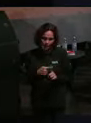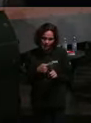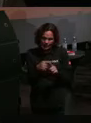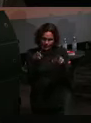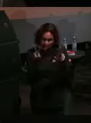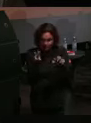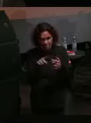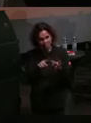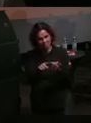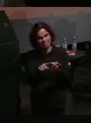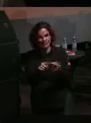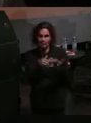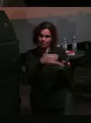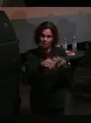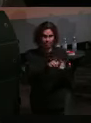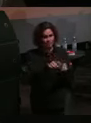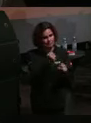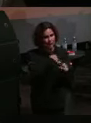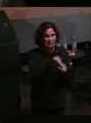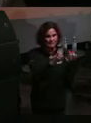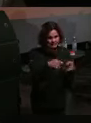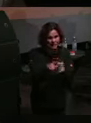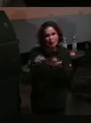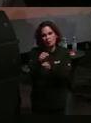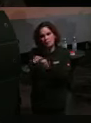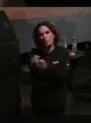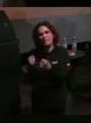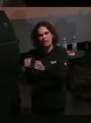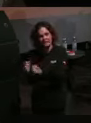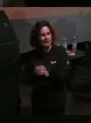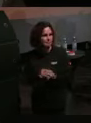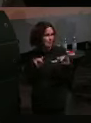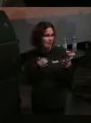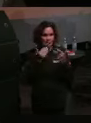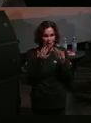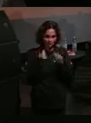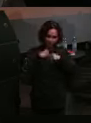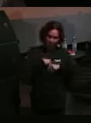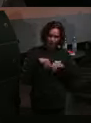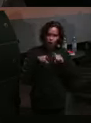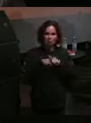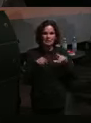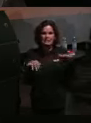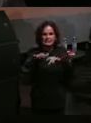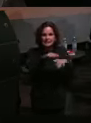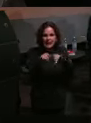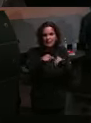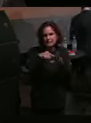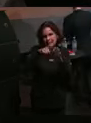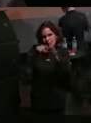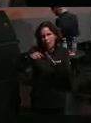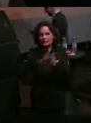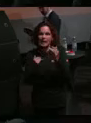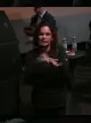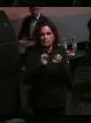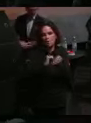både embedsverk og naturbevegelsen. Bra, da tar vi med oss det som stemningsmåling inn I politikerpanelet vårt. Tusen